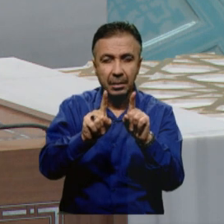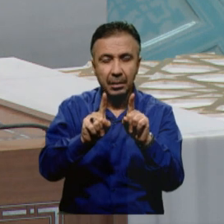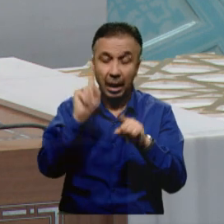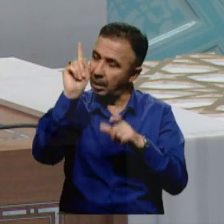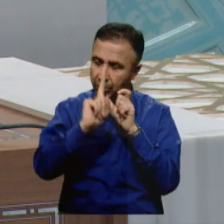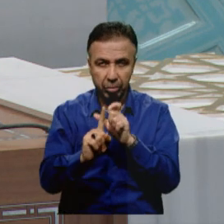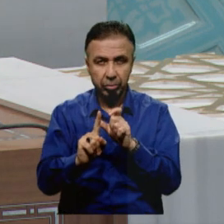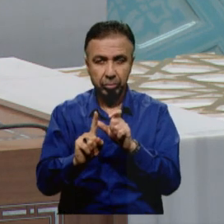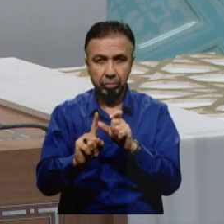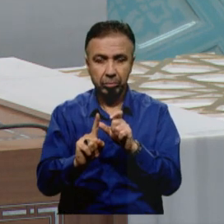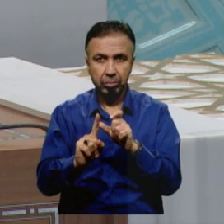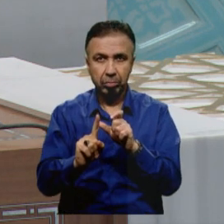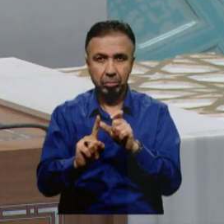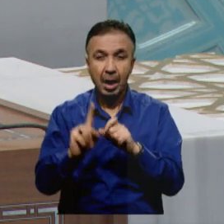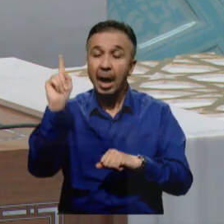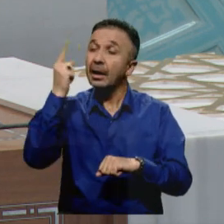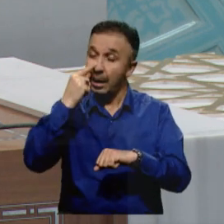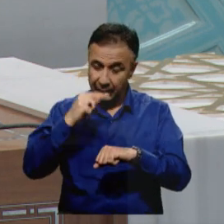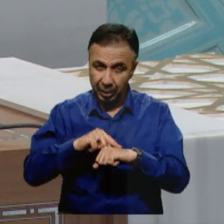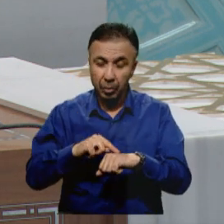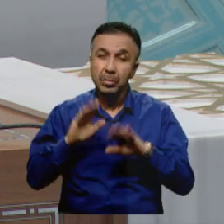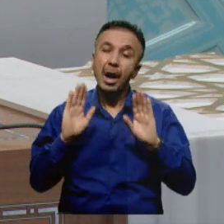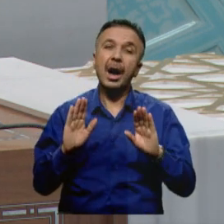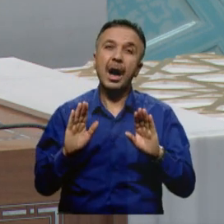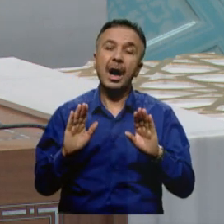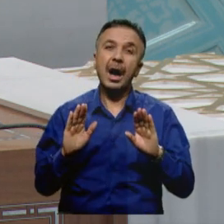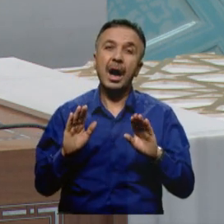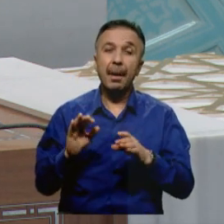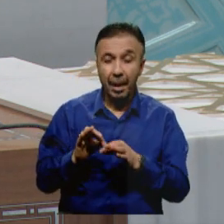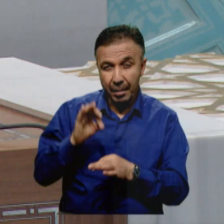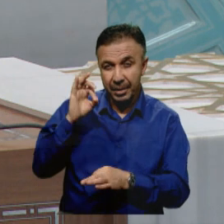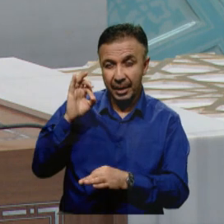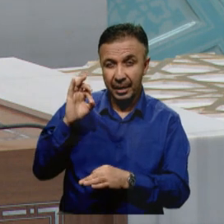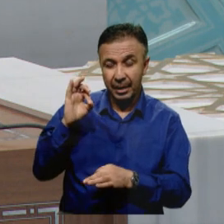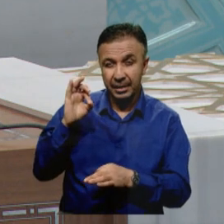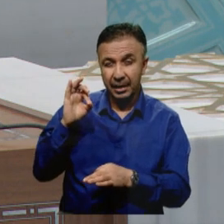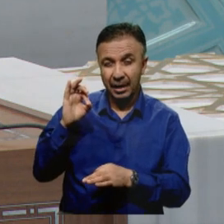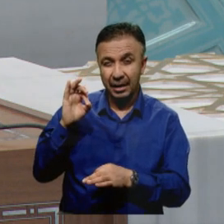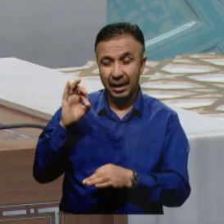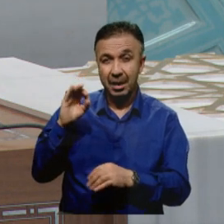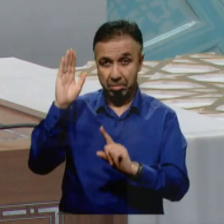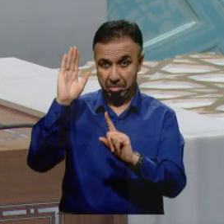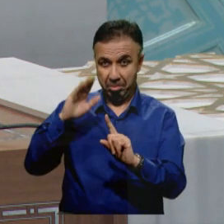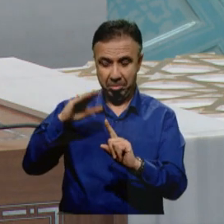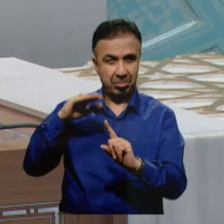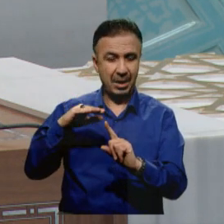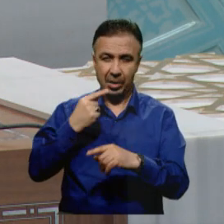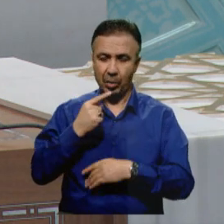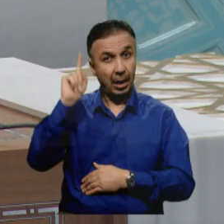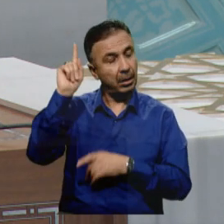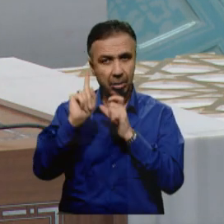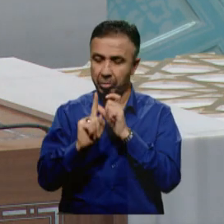muhafaza, Allah'a inanıyor ama beşeri varlıklara da kutsiyet atfediyor, Allah